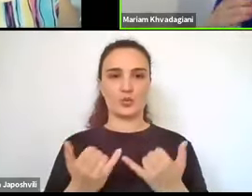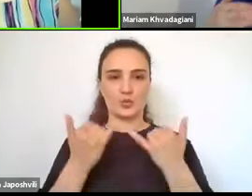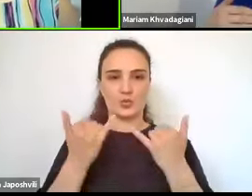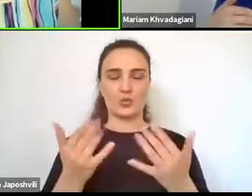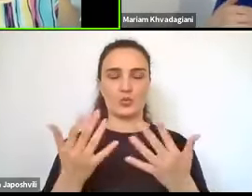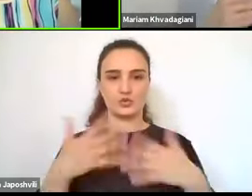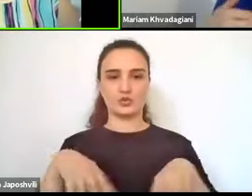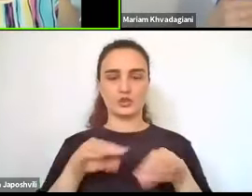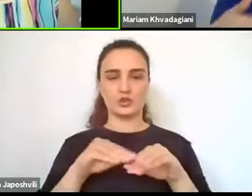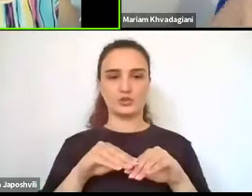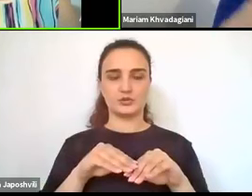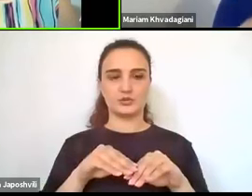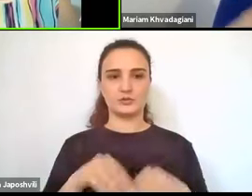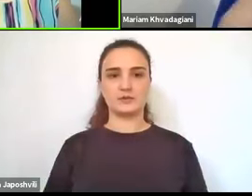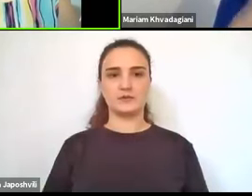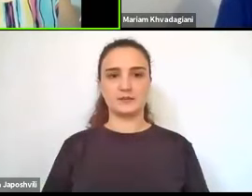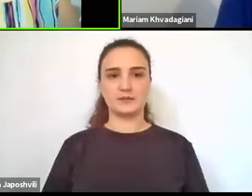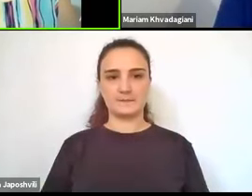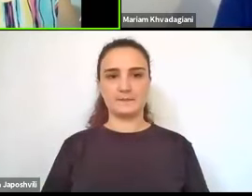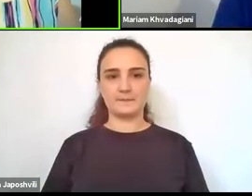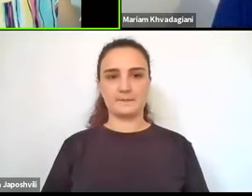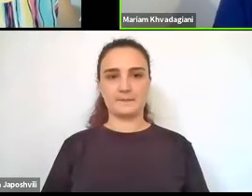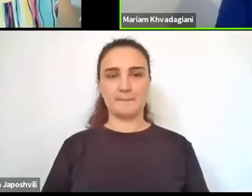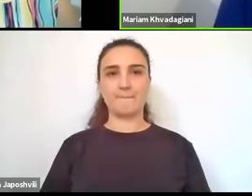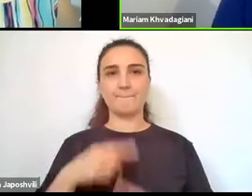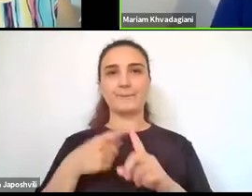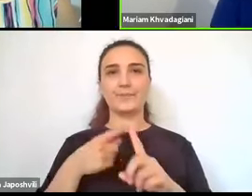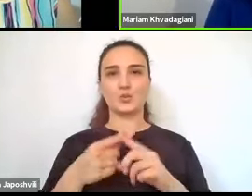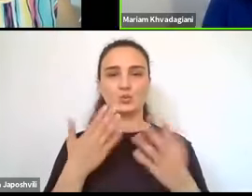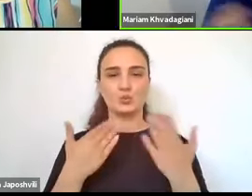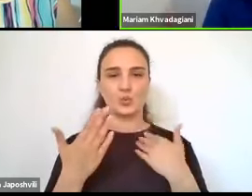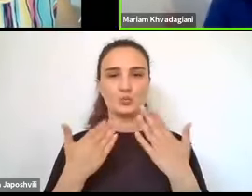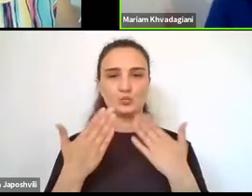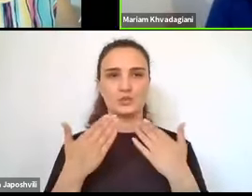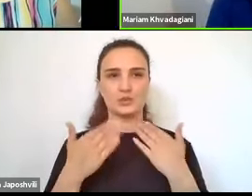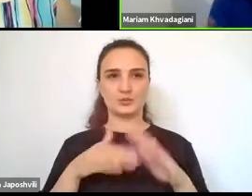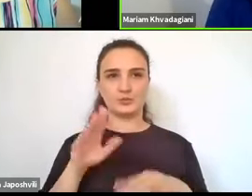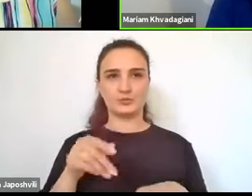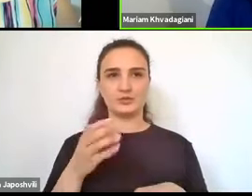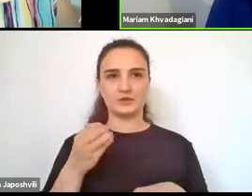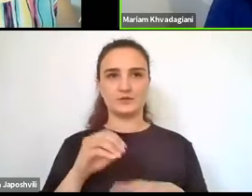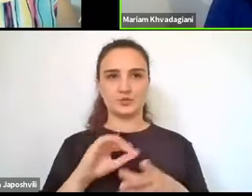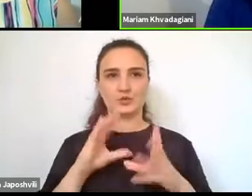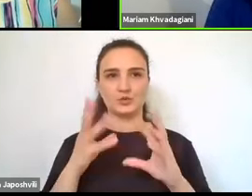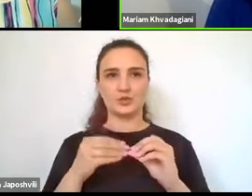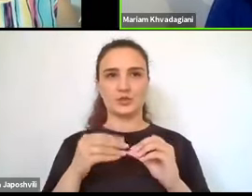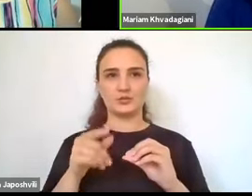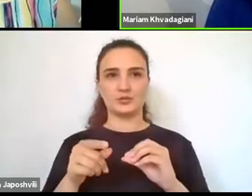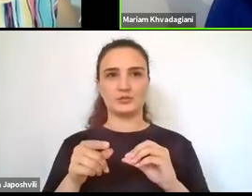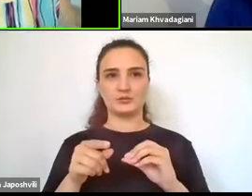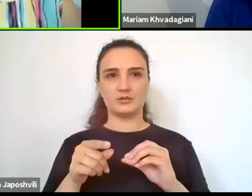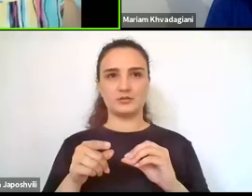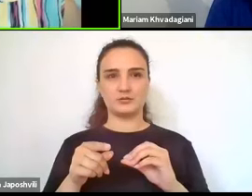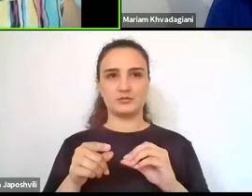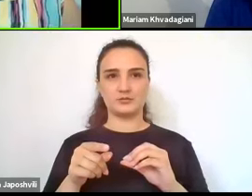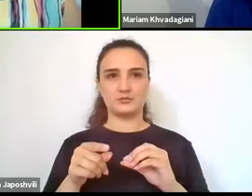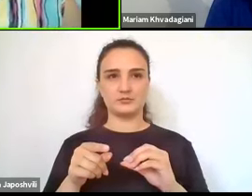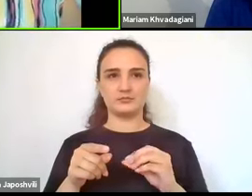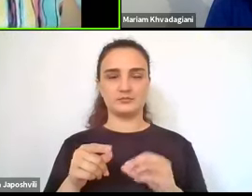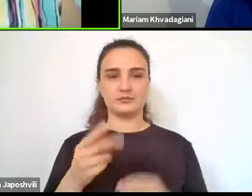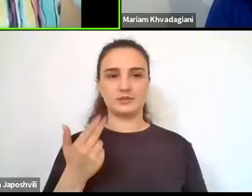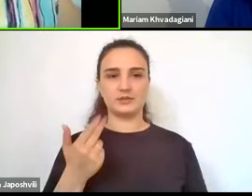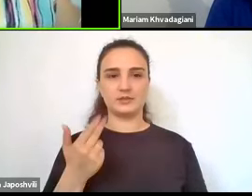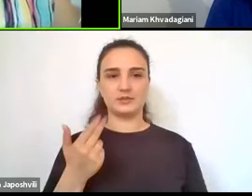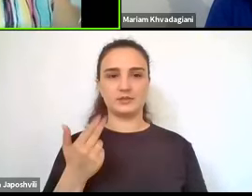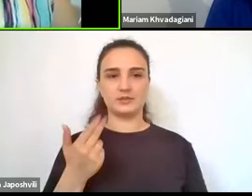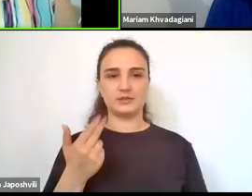და პოზიტიური კომუნიკაციისკენ მიყავს კიდევ ზოგადი კომუნიკაცია, ასე ვთქვათ. კი ბატონო, რაც მე